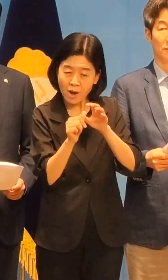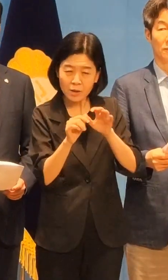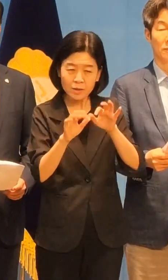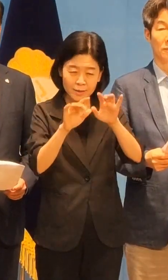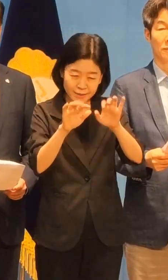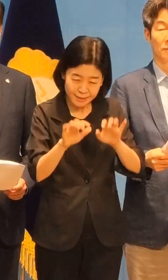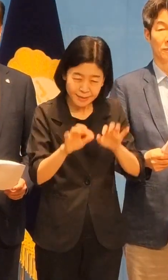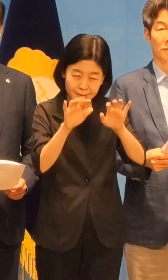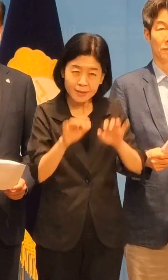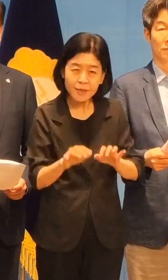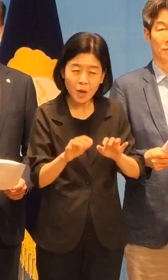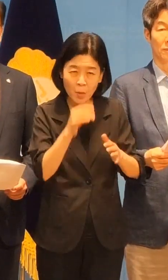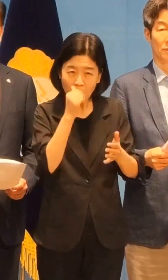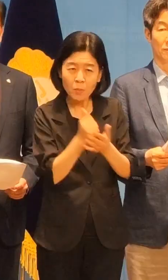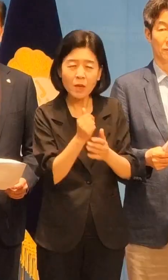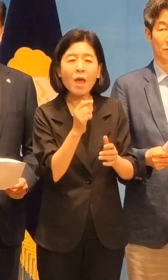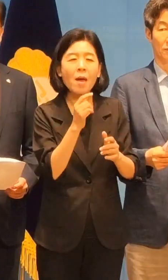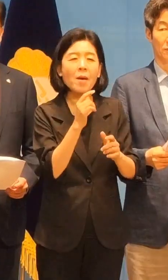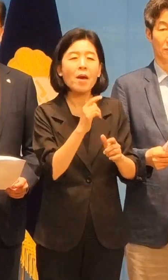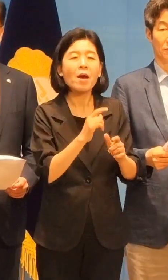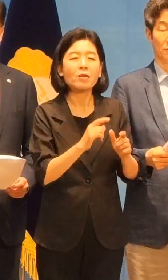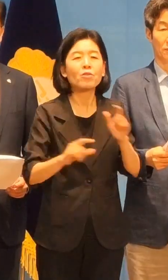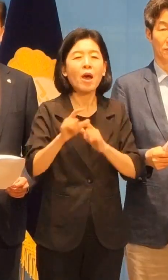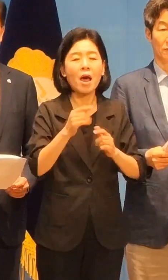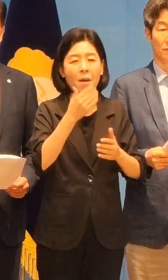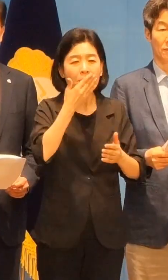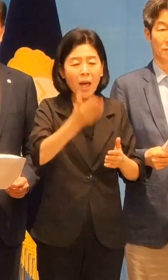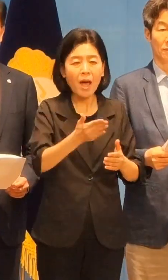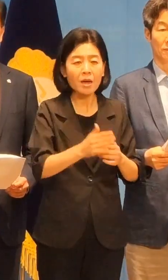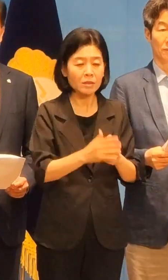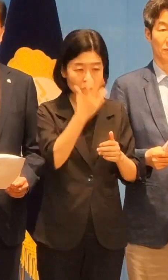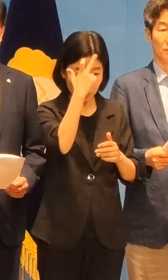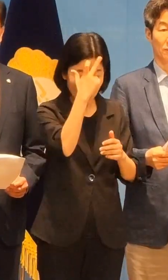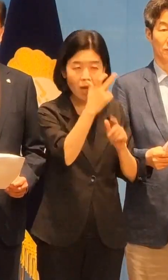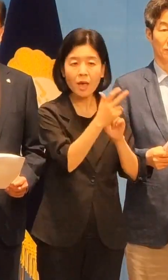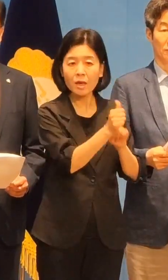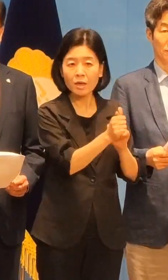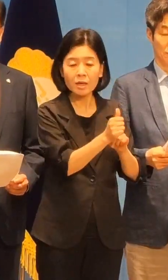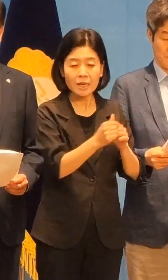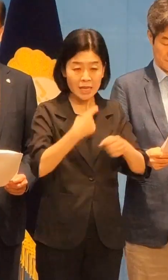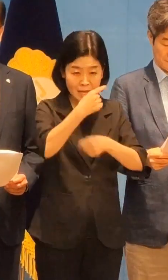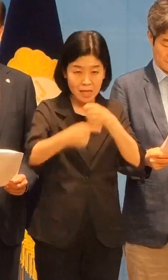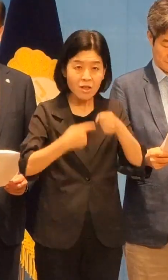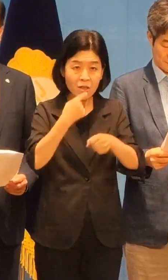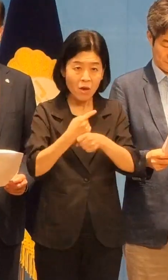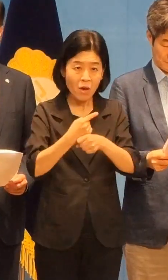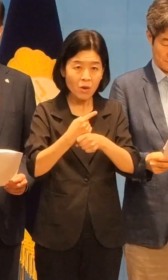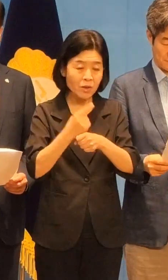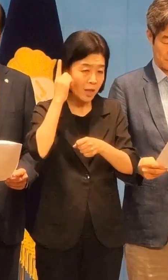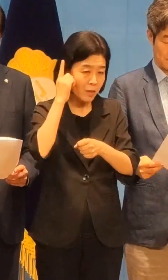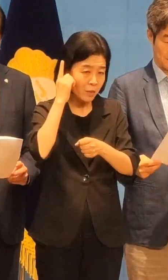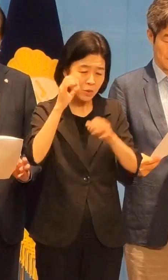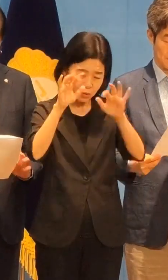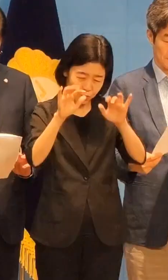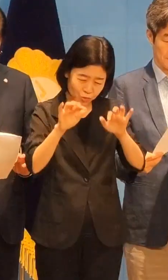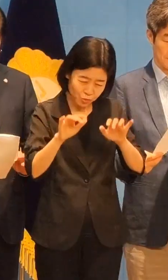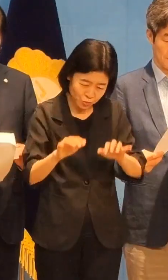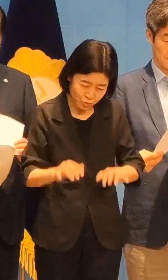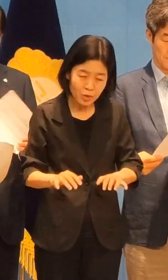고려해 최영중의 최근 1년치 통신 자료에 대한 통신영장을 신청했습니다.